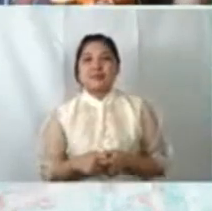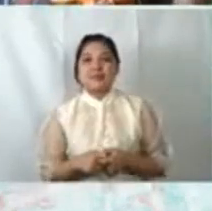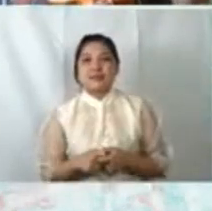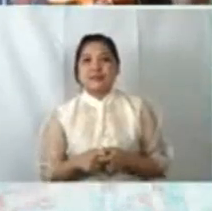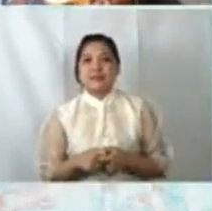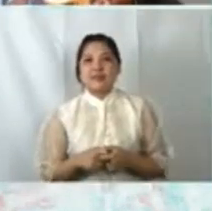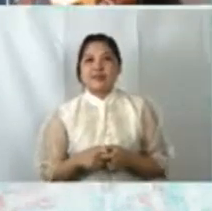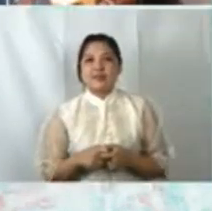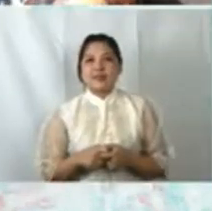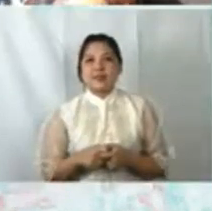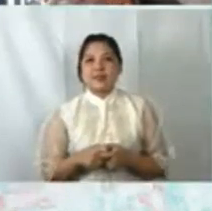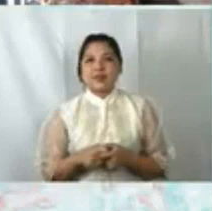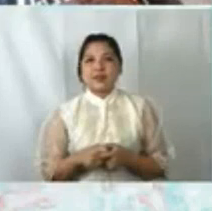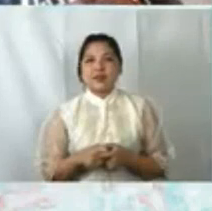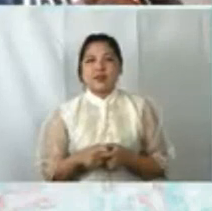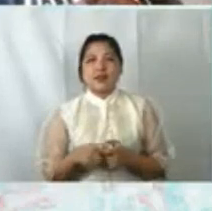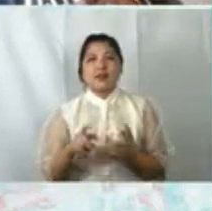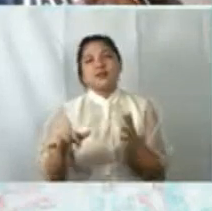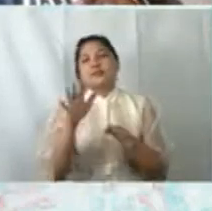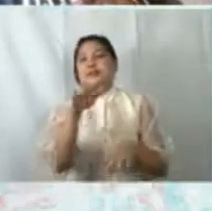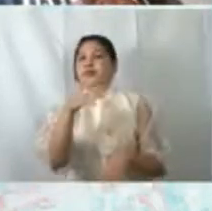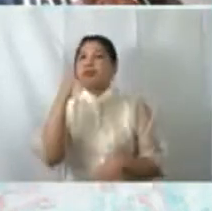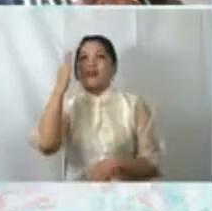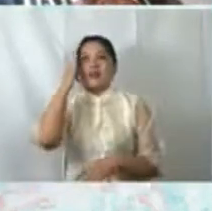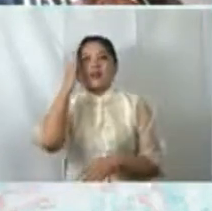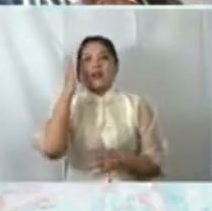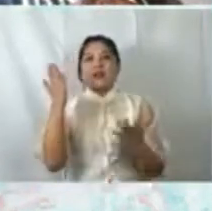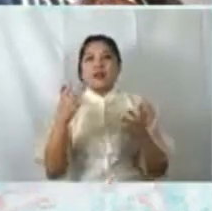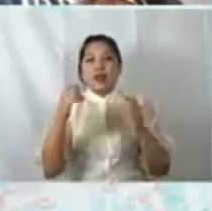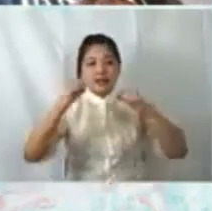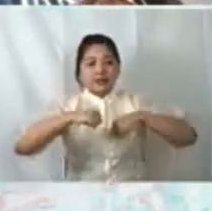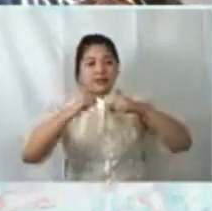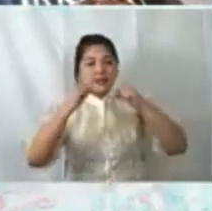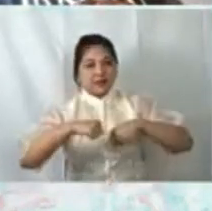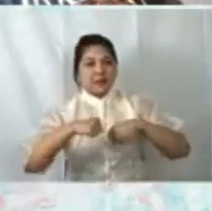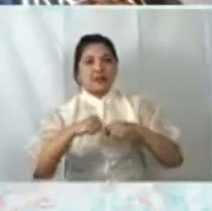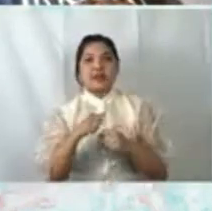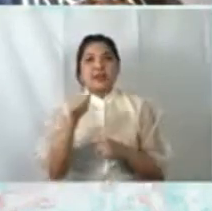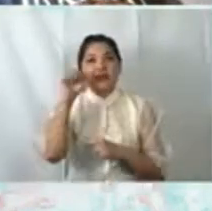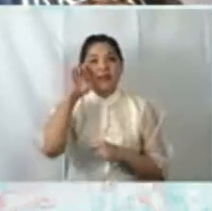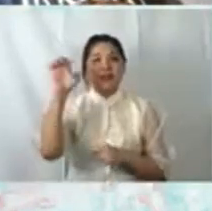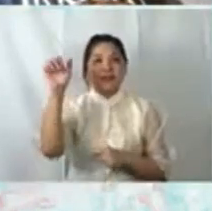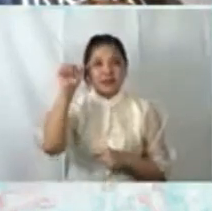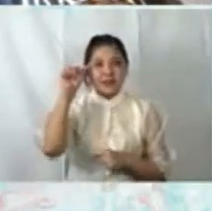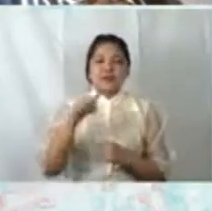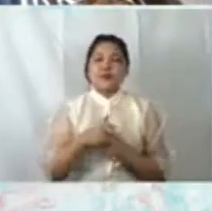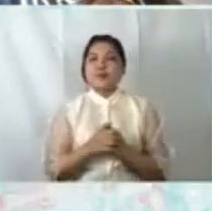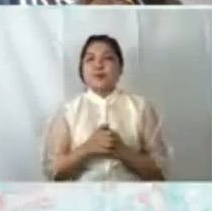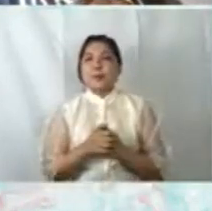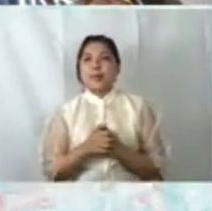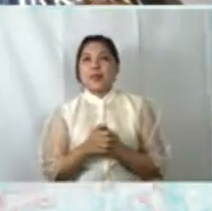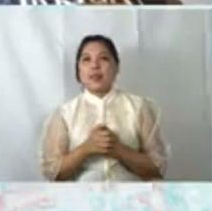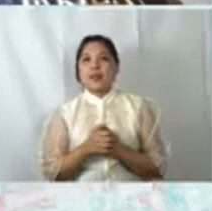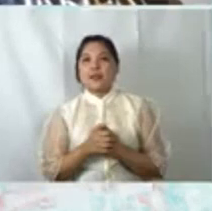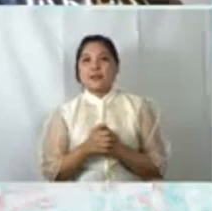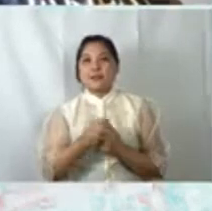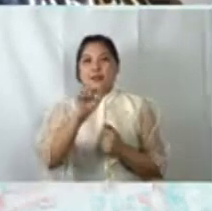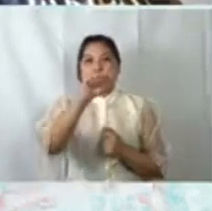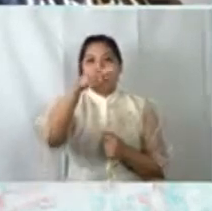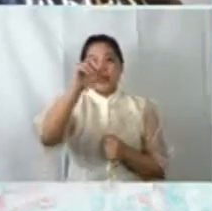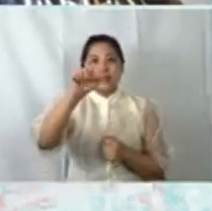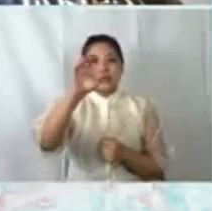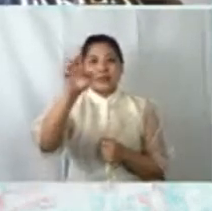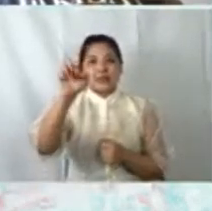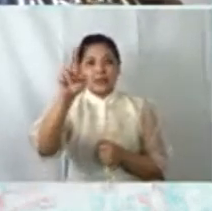narinig nung mga anak, kasi alam nyo, ano yan eh, agreement yan ni Aguinaldo at nung ni Spencer Pratt, no? At saka